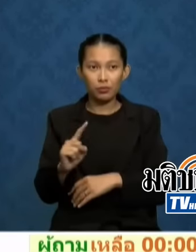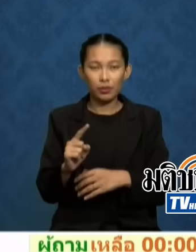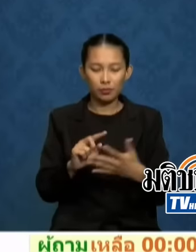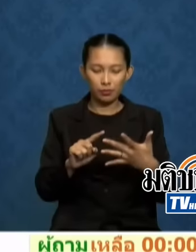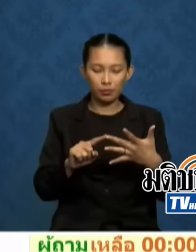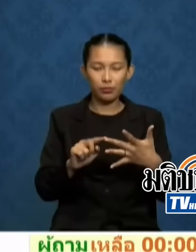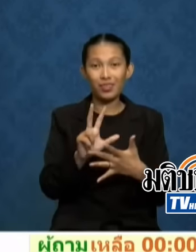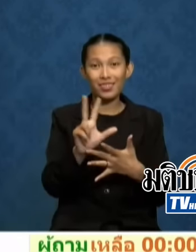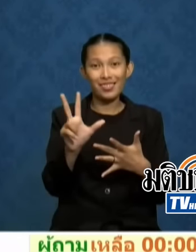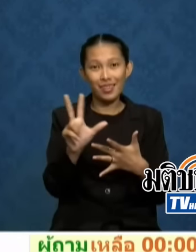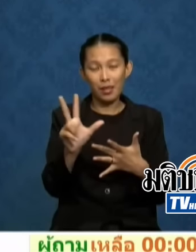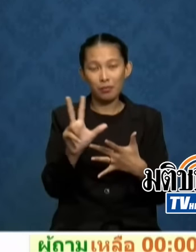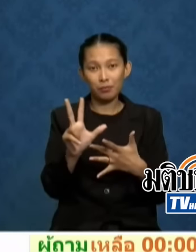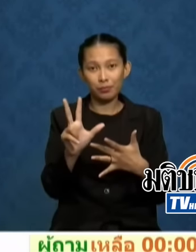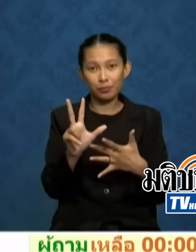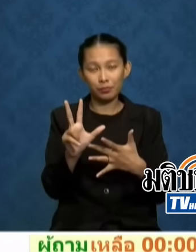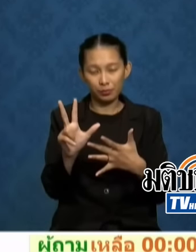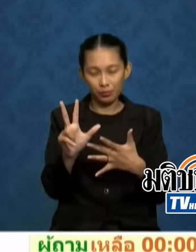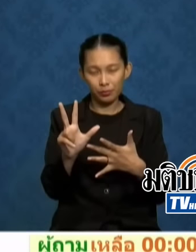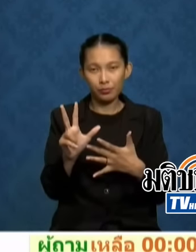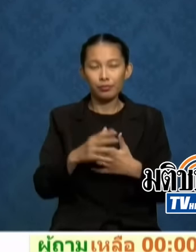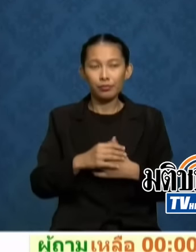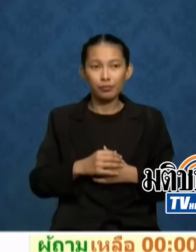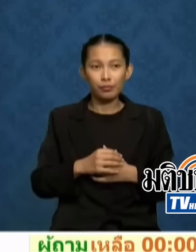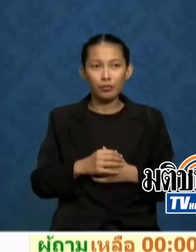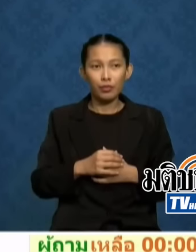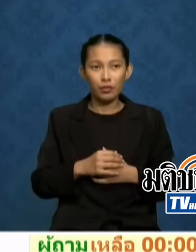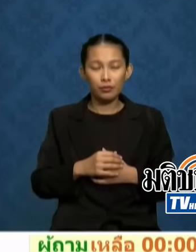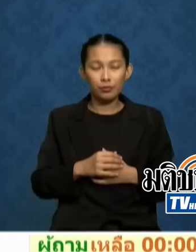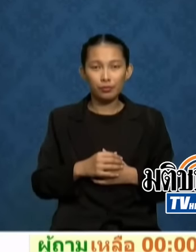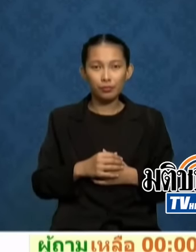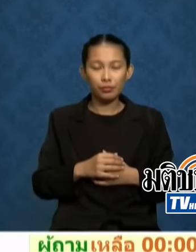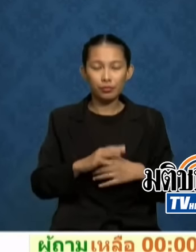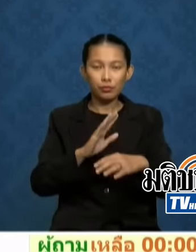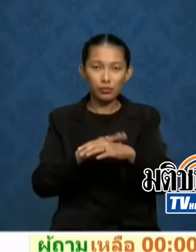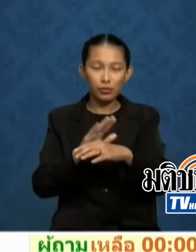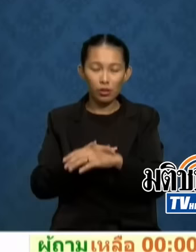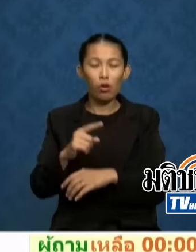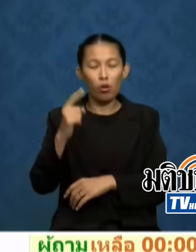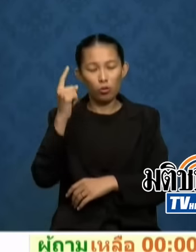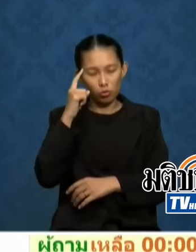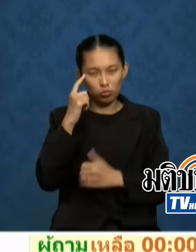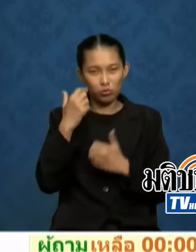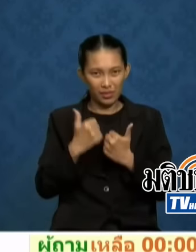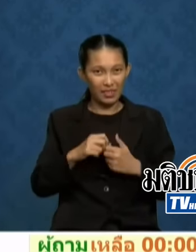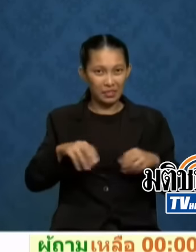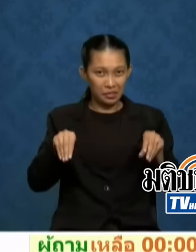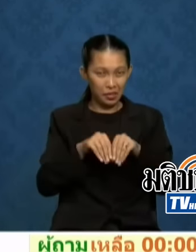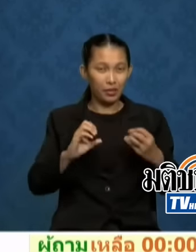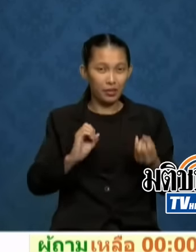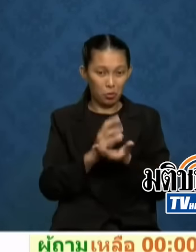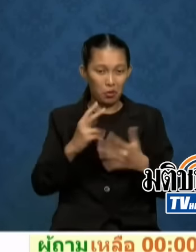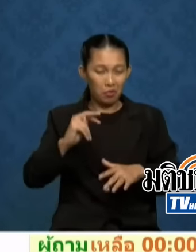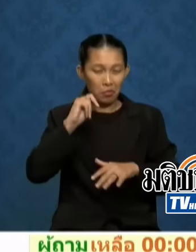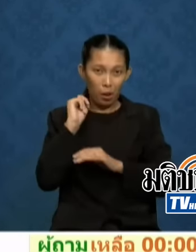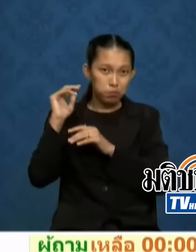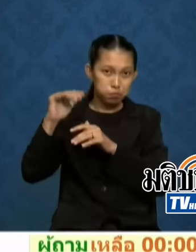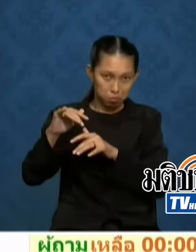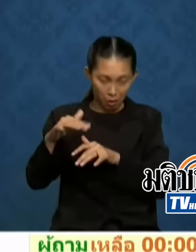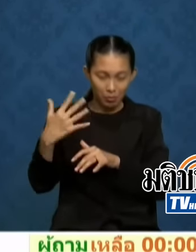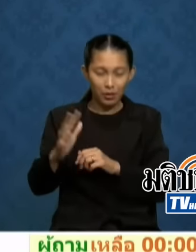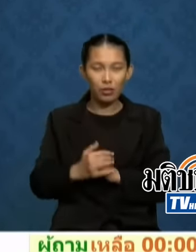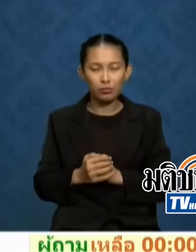ที่3เป็นต้นไปนะครับที่ทำให้มีการให้รู้ว่าภัยมันจะเกิดแล้วนะครับน้ำมันจะมาแล้วนะ